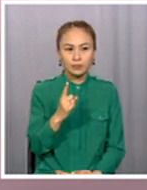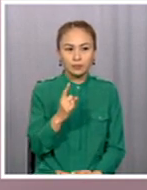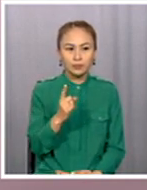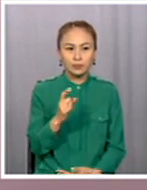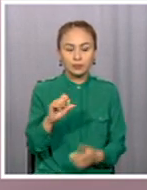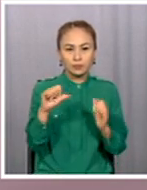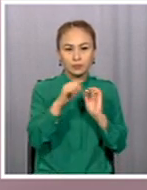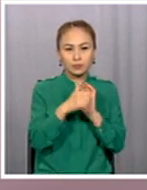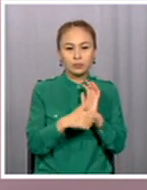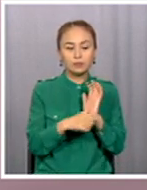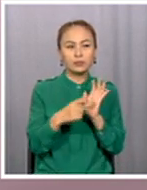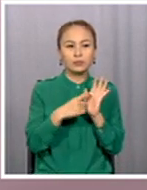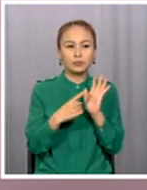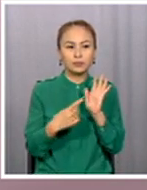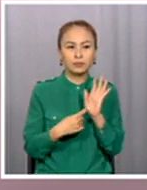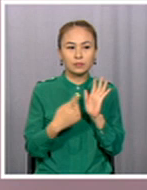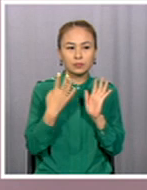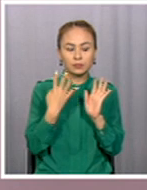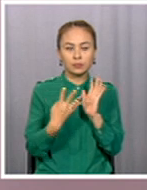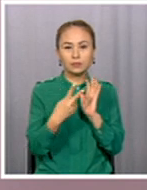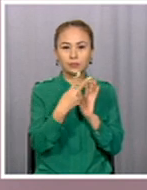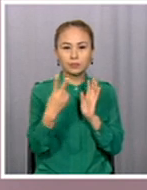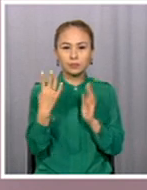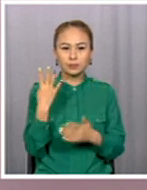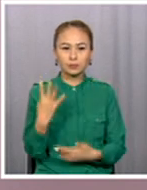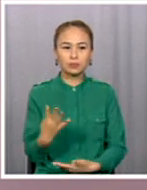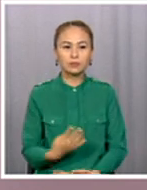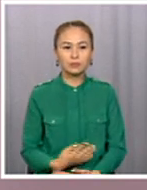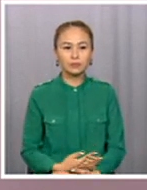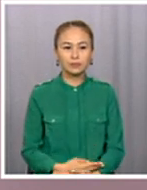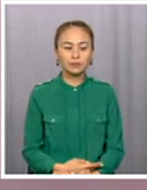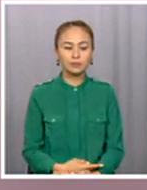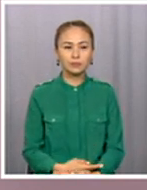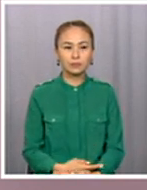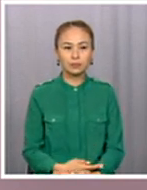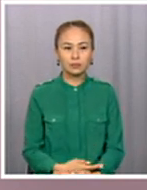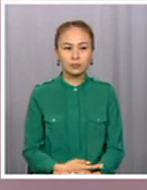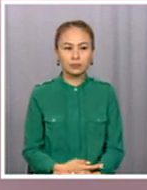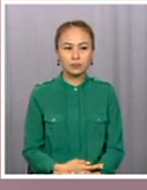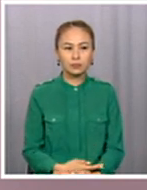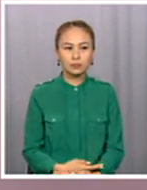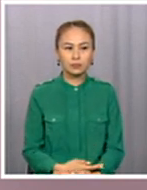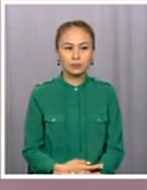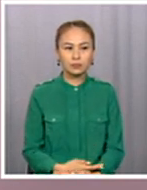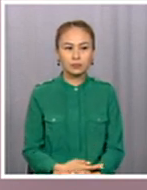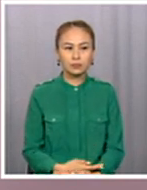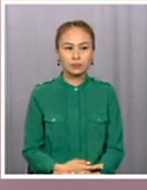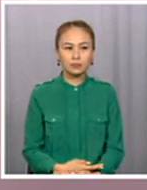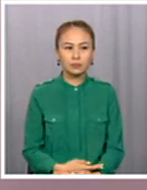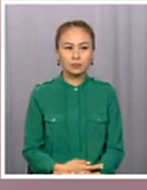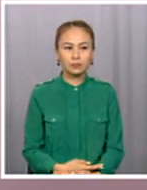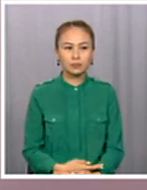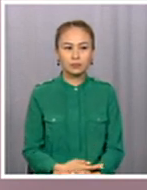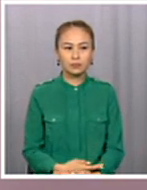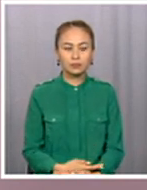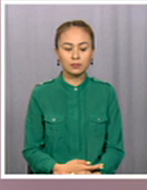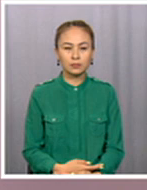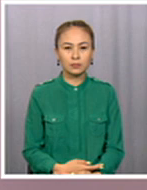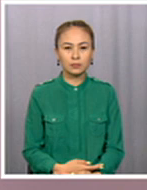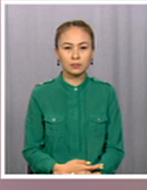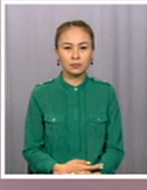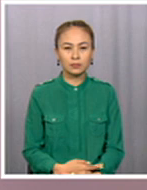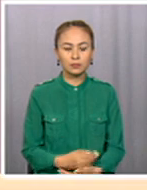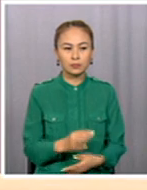16-ны, яғни 4 қабырғасына бөлеміз. Келесі шаршының периметрі